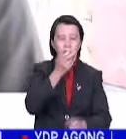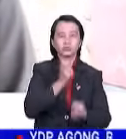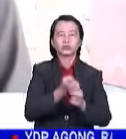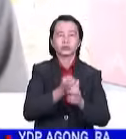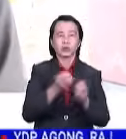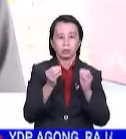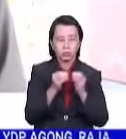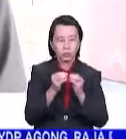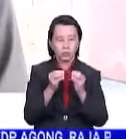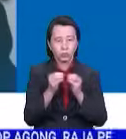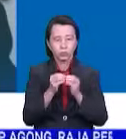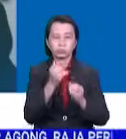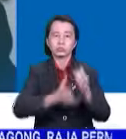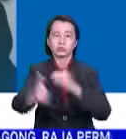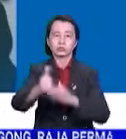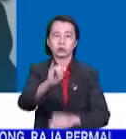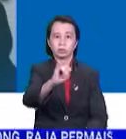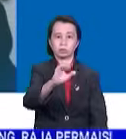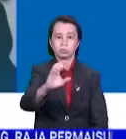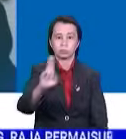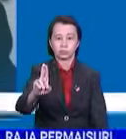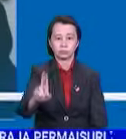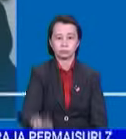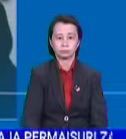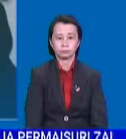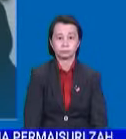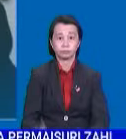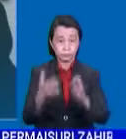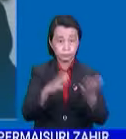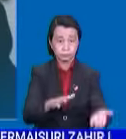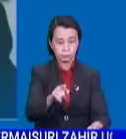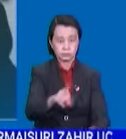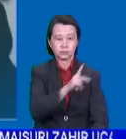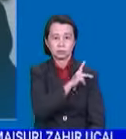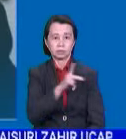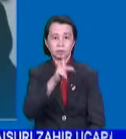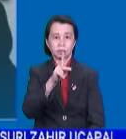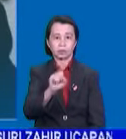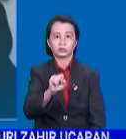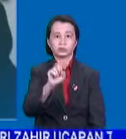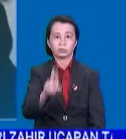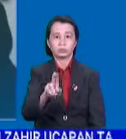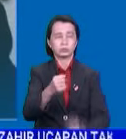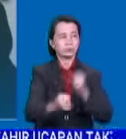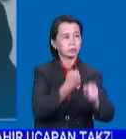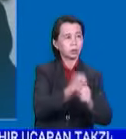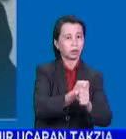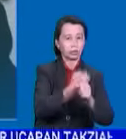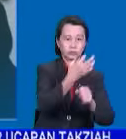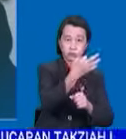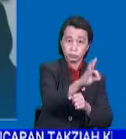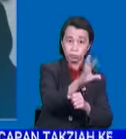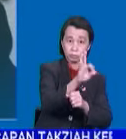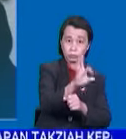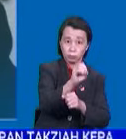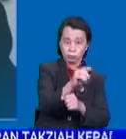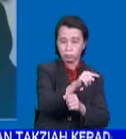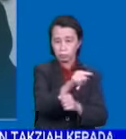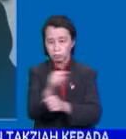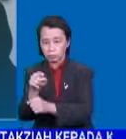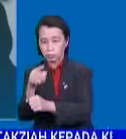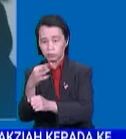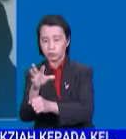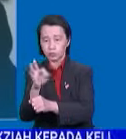jaidin entah see you Hai oleh Iraha menjadi ketua jadi hujan negara dan tahun 1990